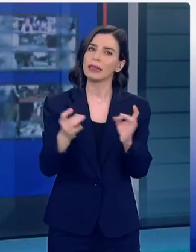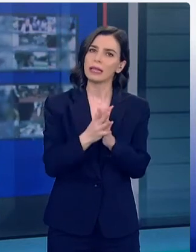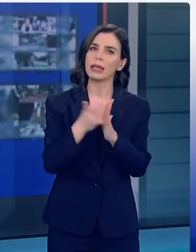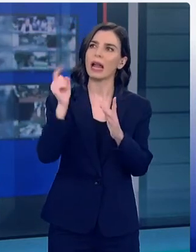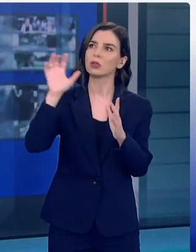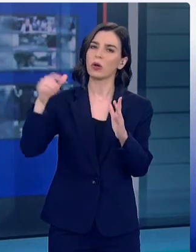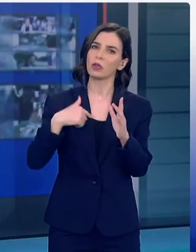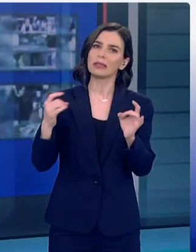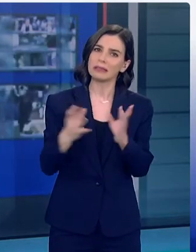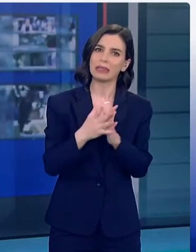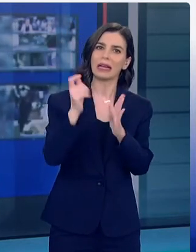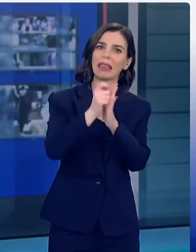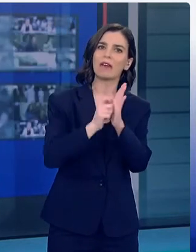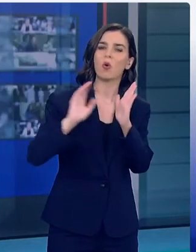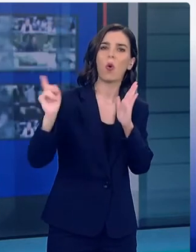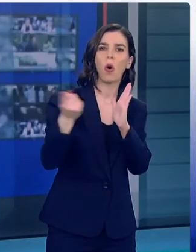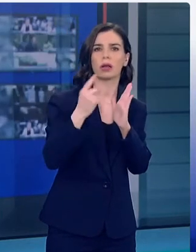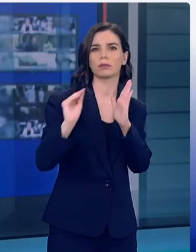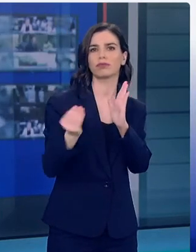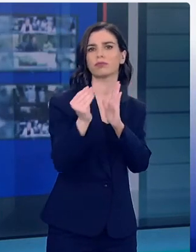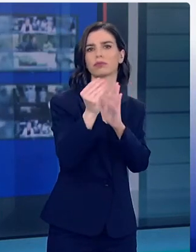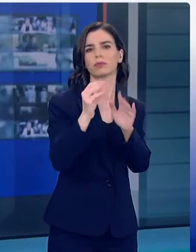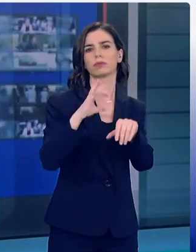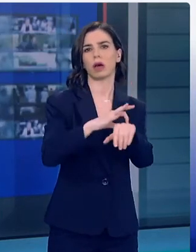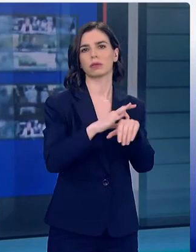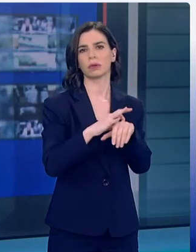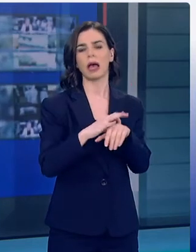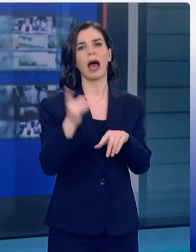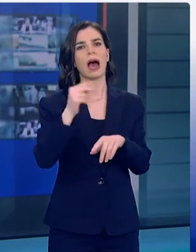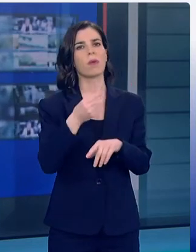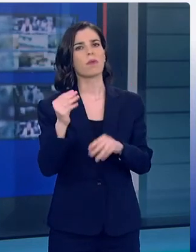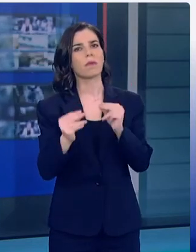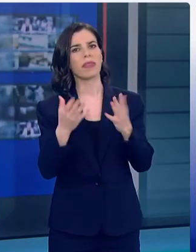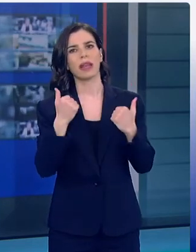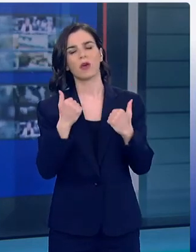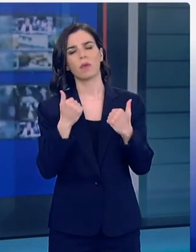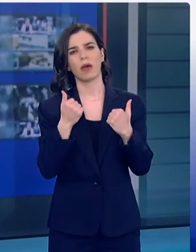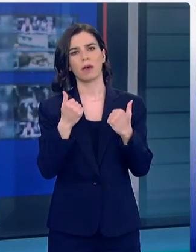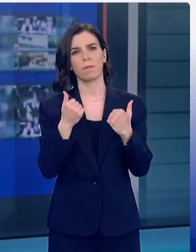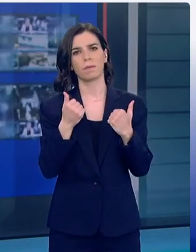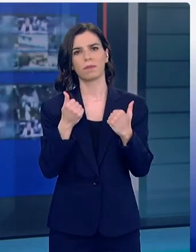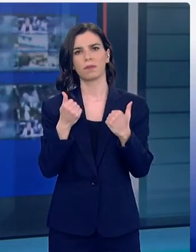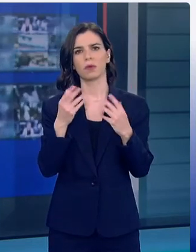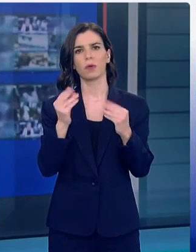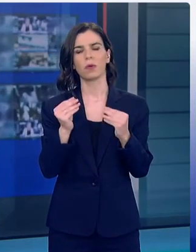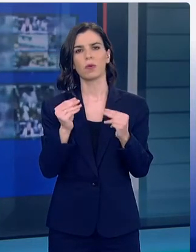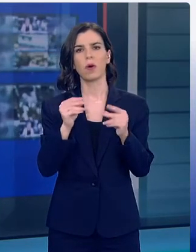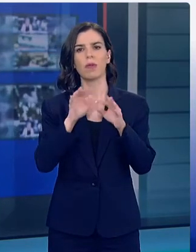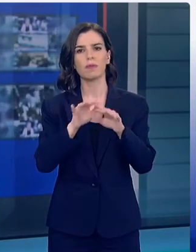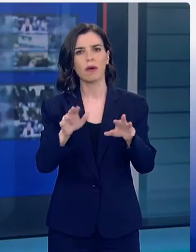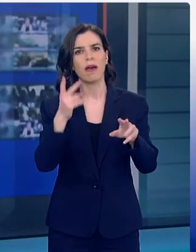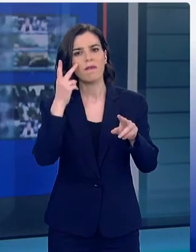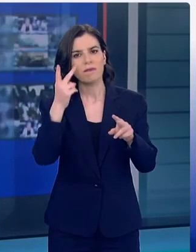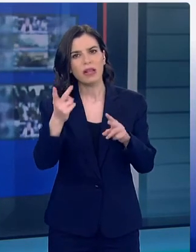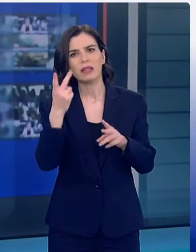με άλλες χώρες και θεωρώ ότι δεν έχουμε αυτή τη στιγμή κάποιο θέμα που αφορά μη περιορισμό της διασποράς. Ωστόσο,